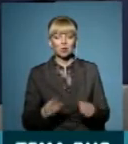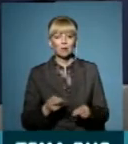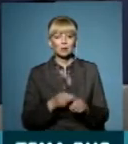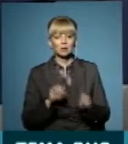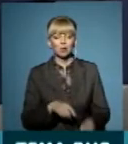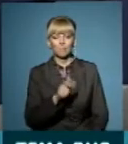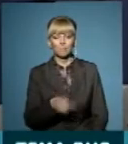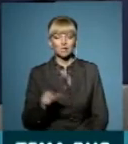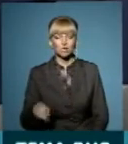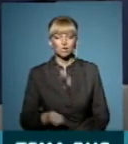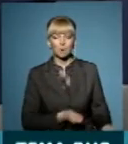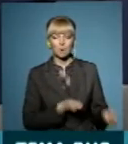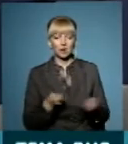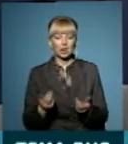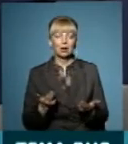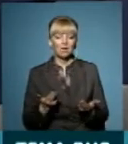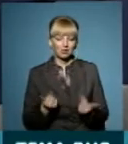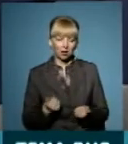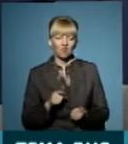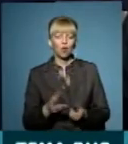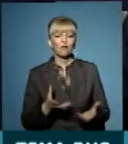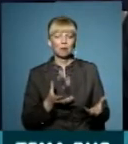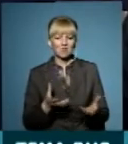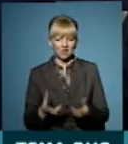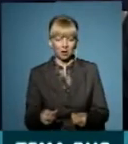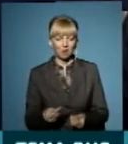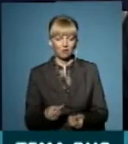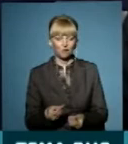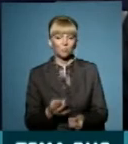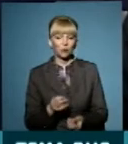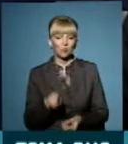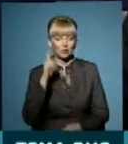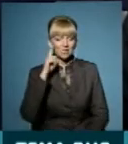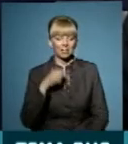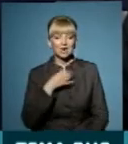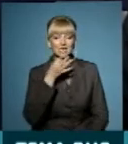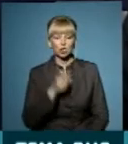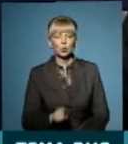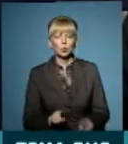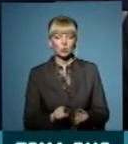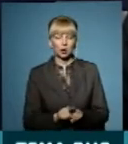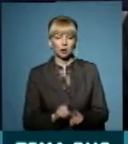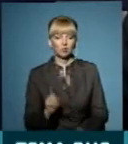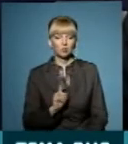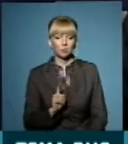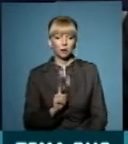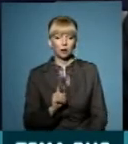безпеку пасажирських перевезень? Так, воно впливає, а, ну, знаєте, я скажу ще так, що